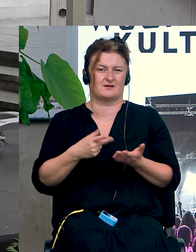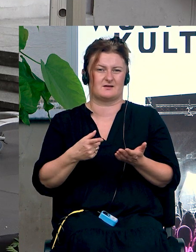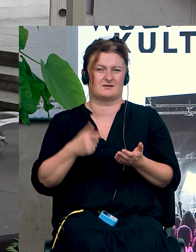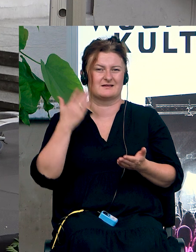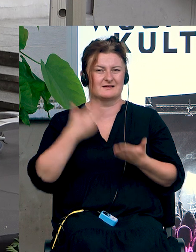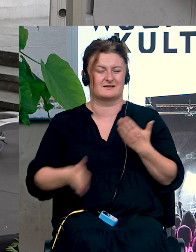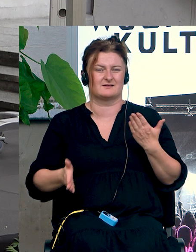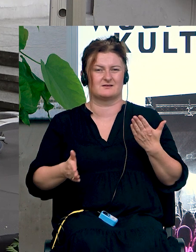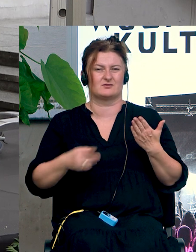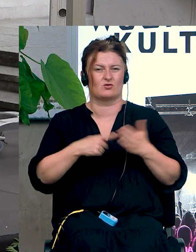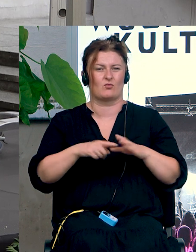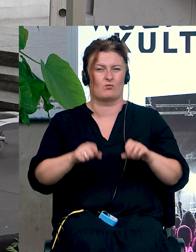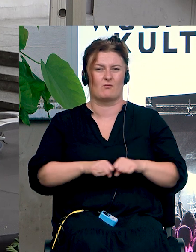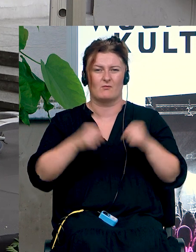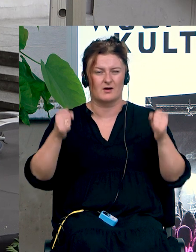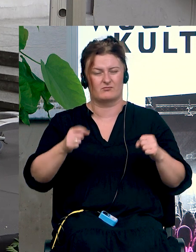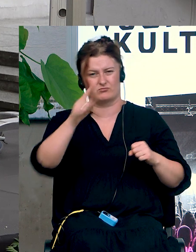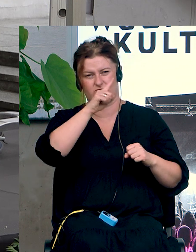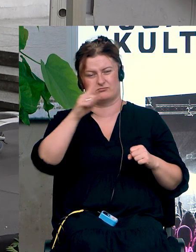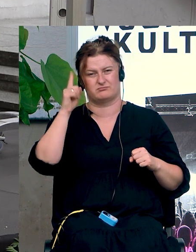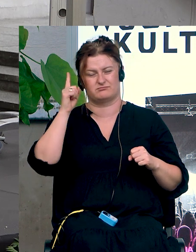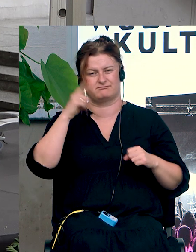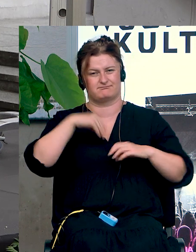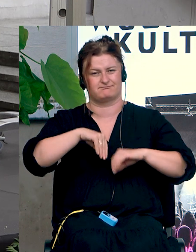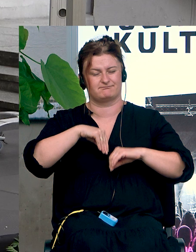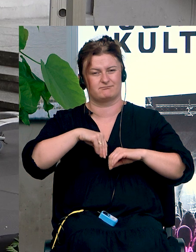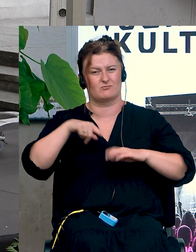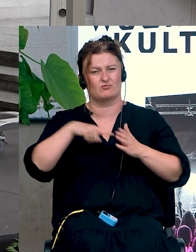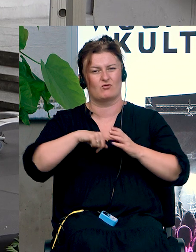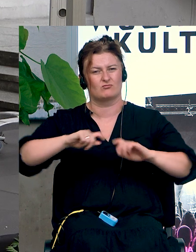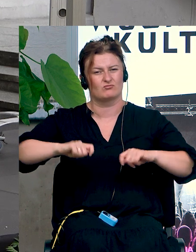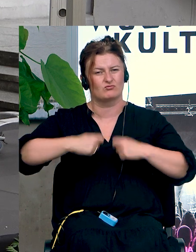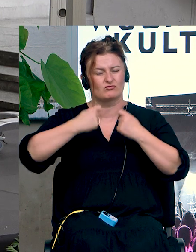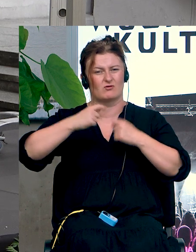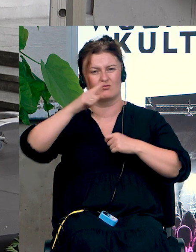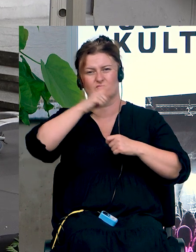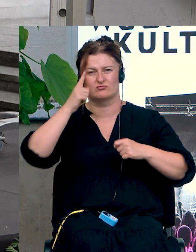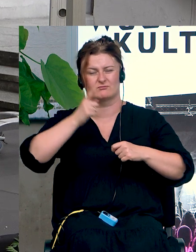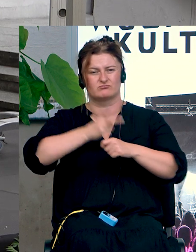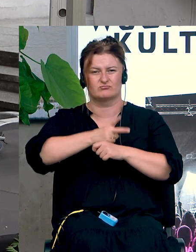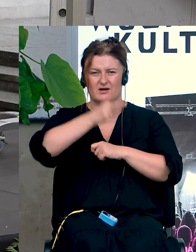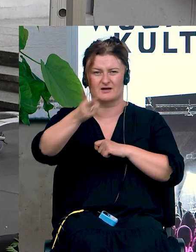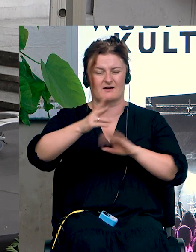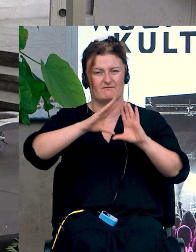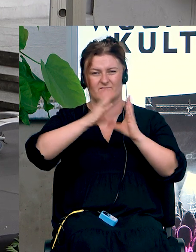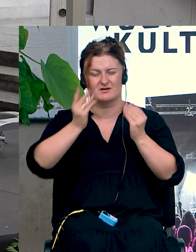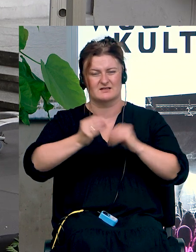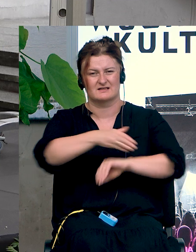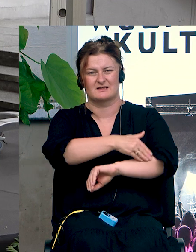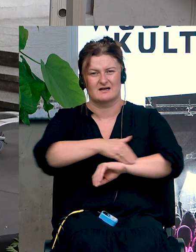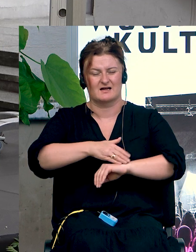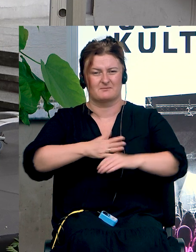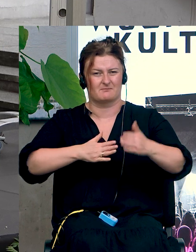людей. Це змушує їх переступати всі можливі свої межі і, можливо, робить